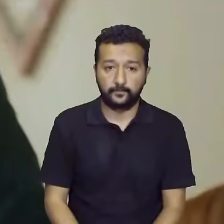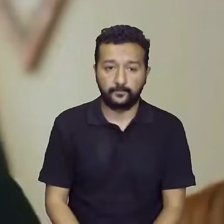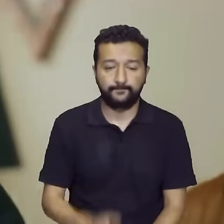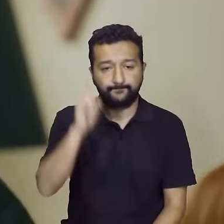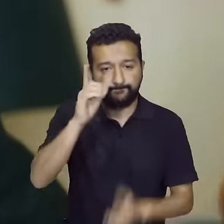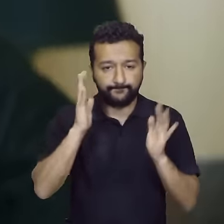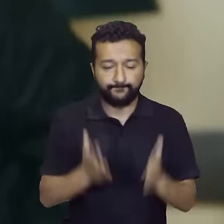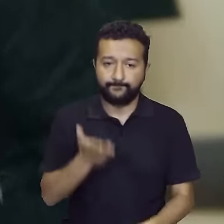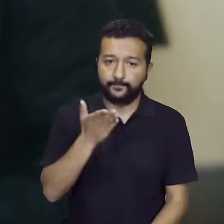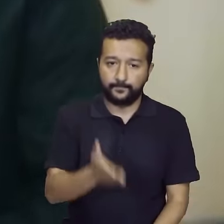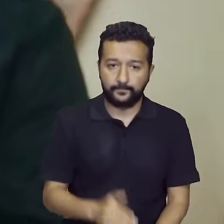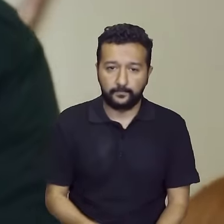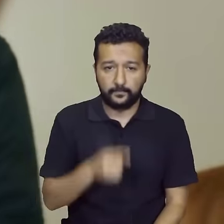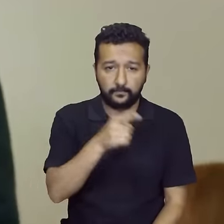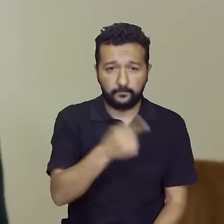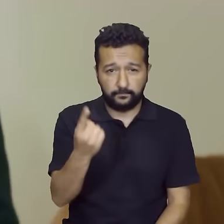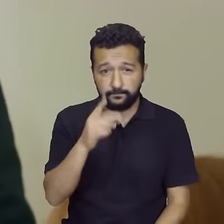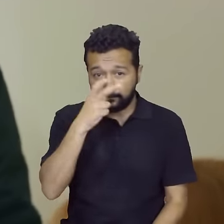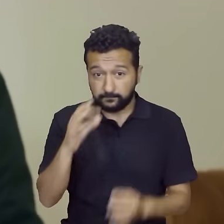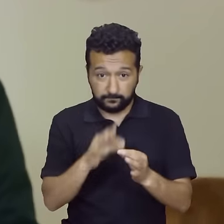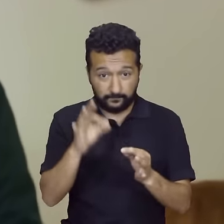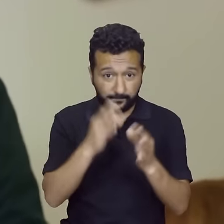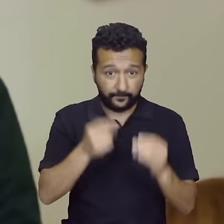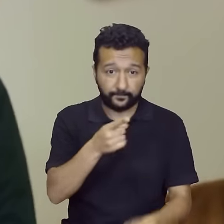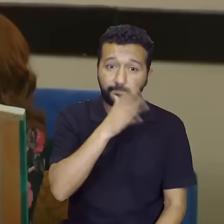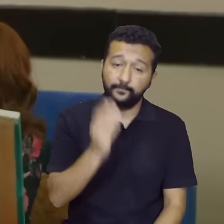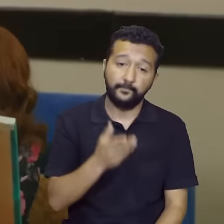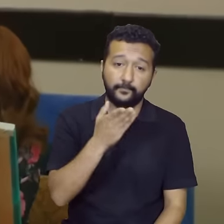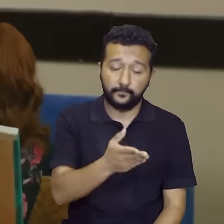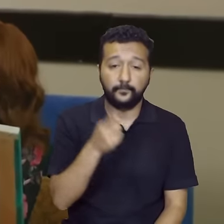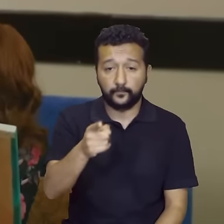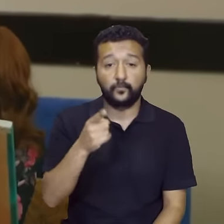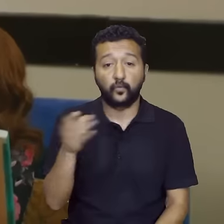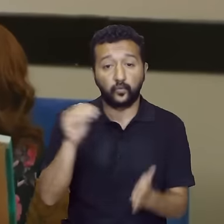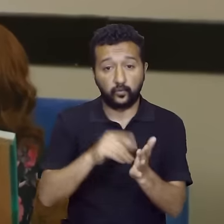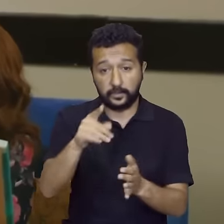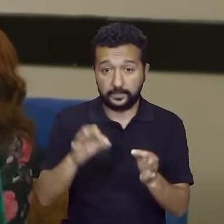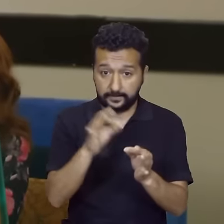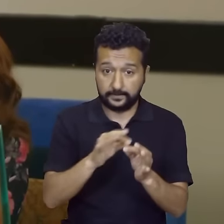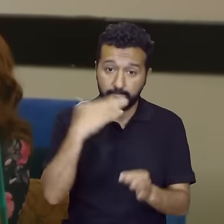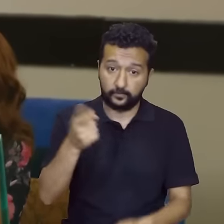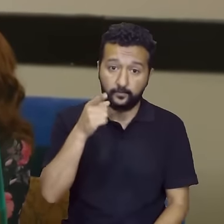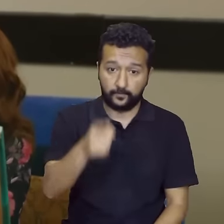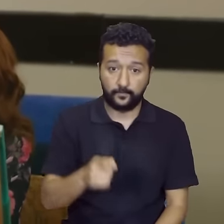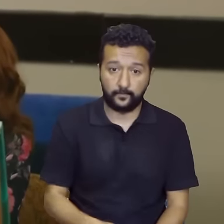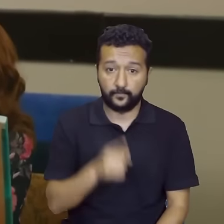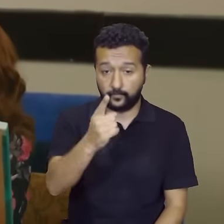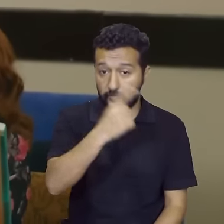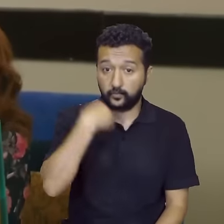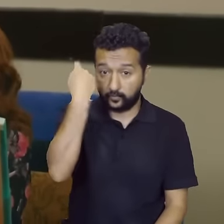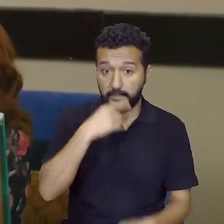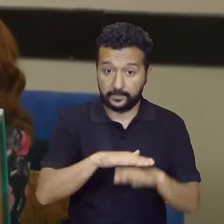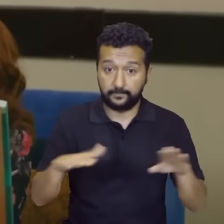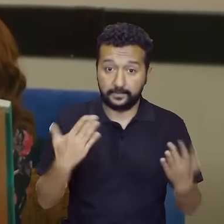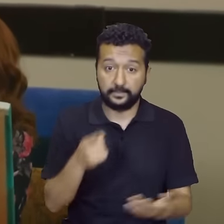Batmıyor. Ay Allah'ım şu... Maviyle falan mı dikseydik acaba ya? Bilemedim ki. Soru koyacağım, şu arayı bitireceğim. Şu suratını ben